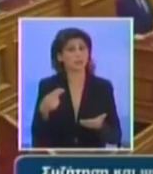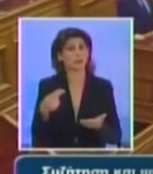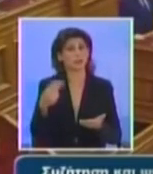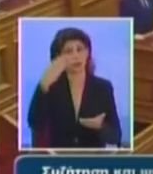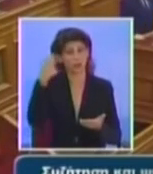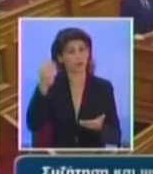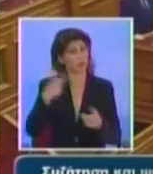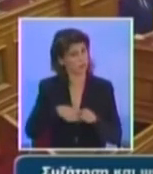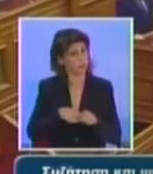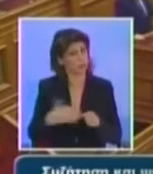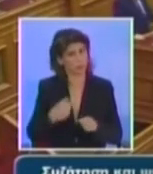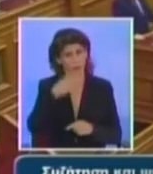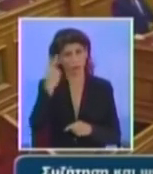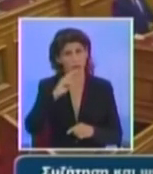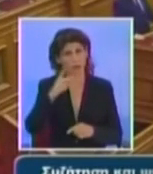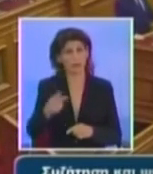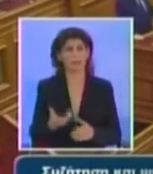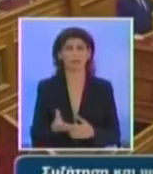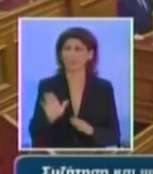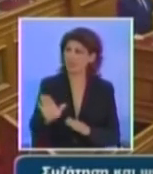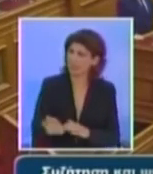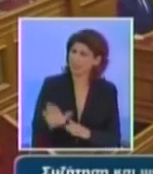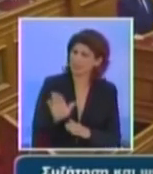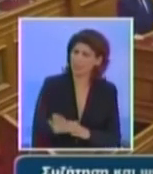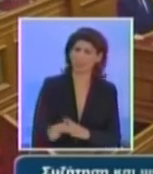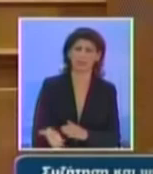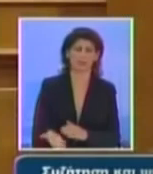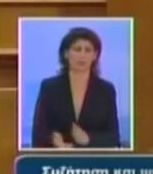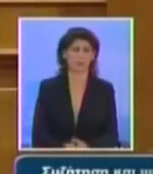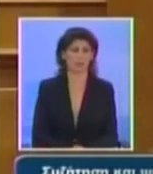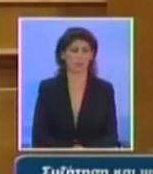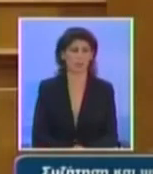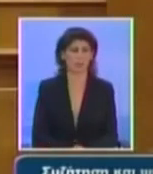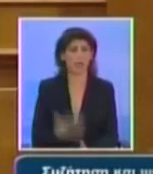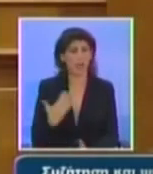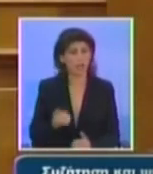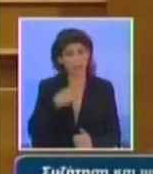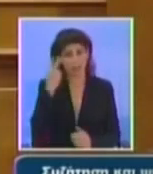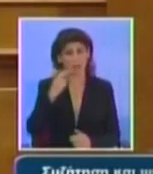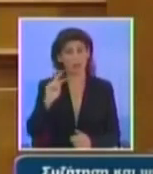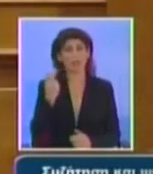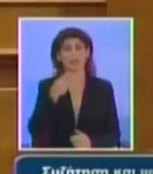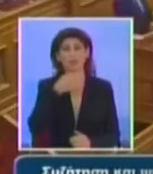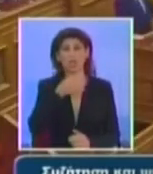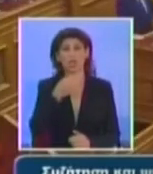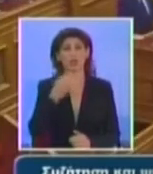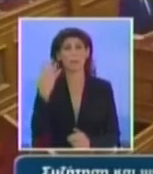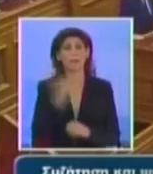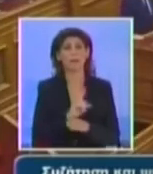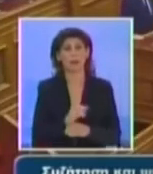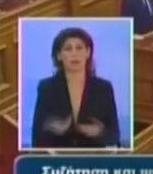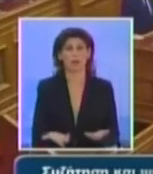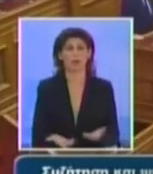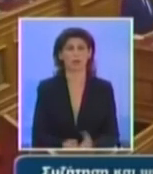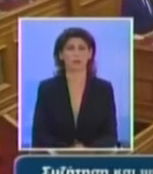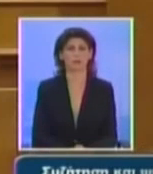τον αφορούν. Λοιπόν, έχει το δικαίωμα να απαντήσει. Καθίστε. Έχει και δικαίωμα αξιολογία. Ασκώ τα δικαιώματα που πρέπει ο κανονισμός. Λοιπόν,